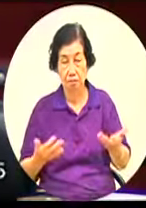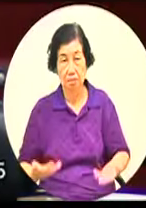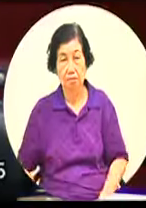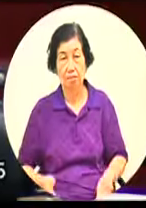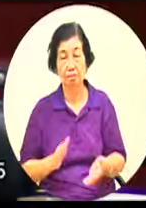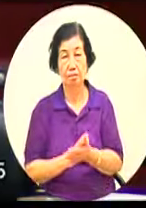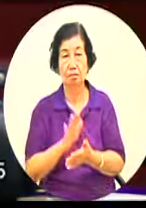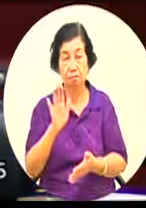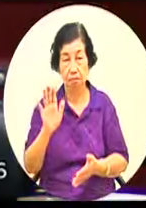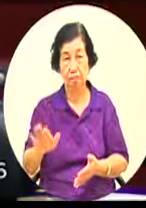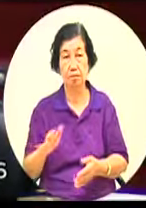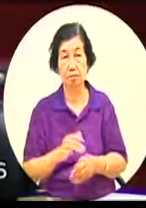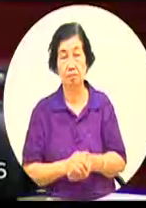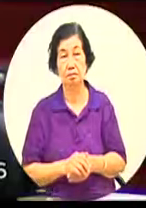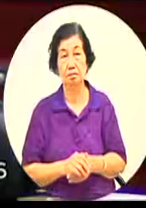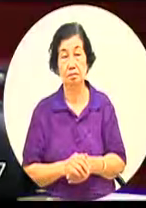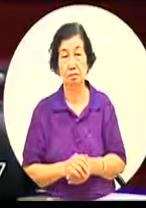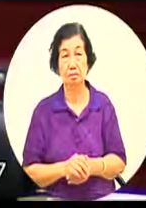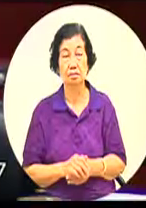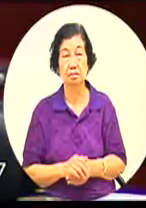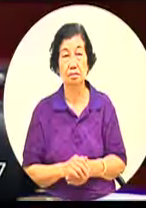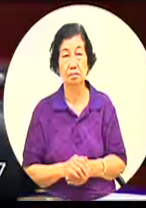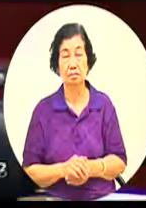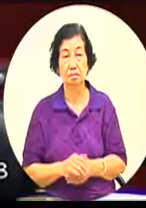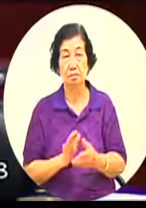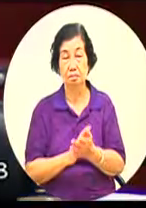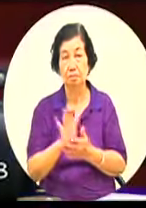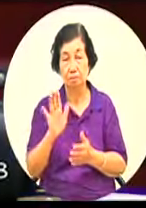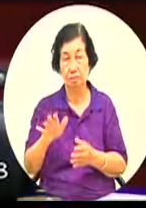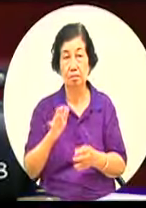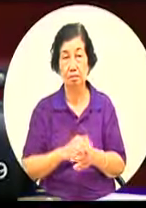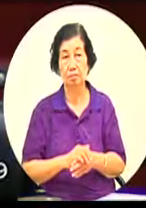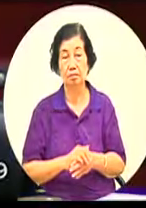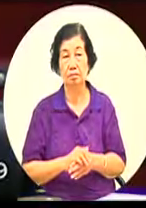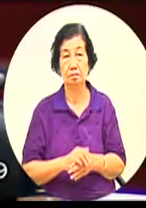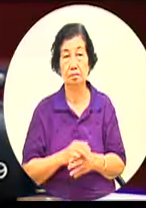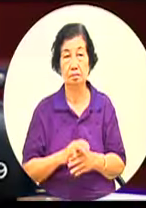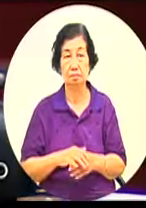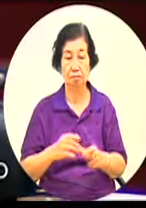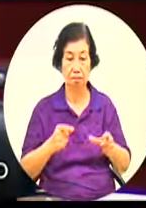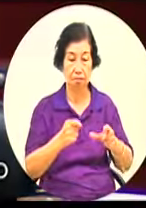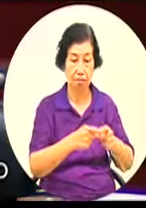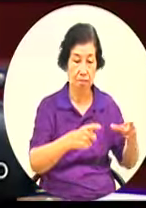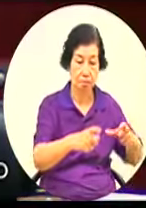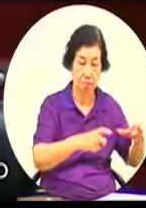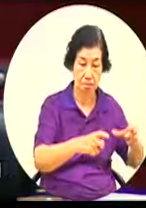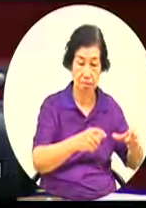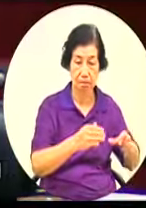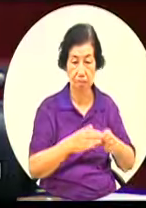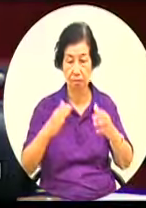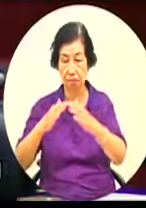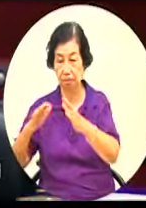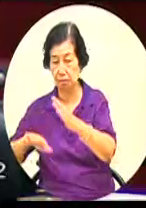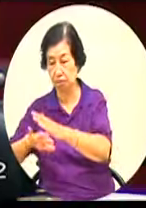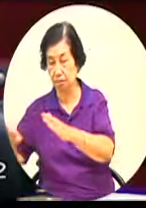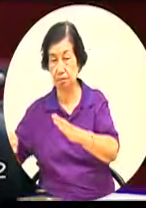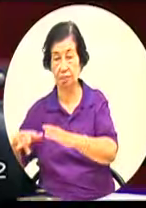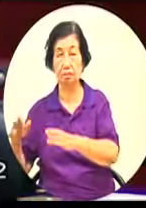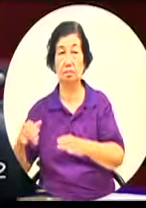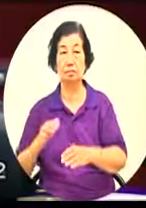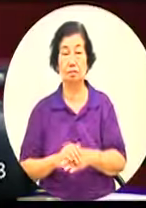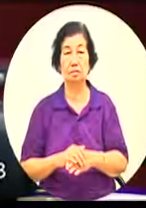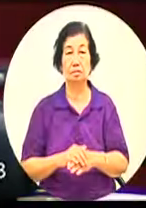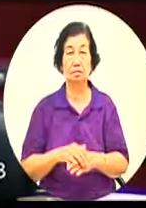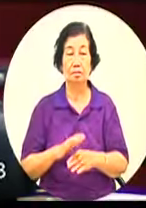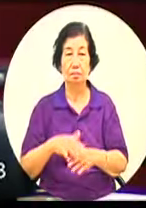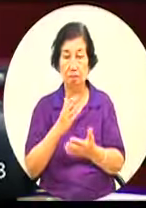他们不希望说人生就是只有公园、家里， 他们很希望说有更多的什么样的一个